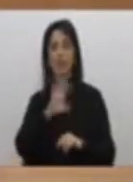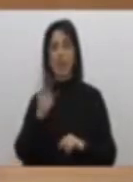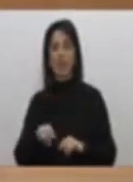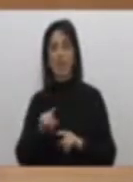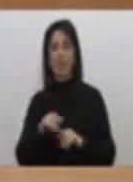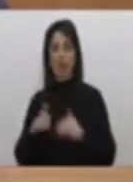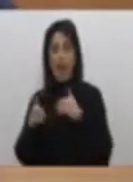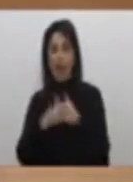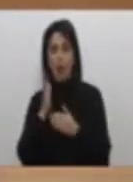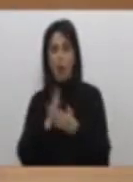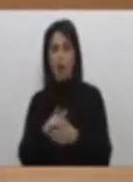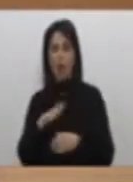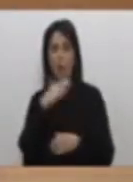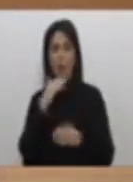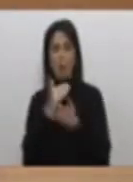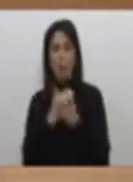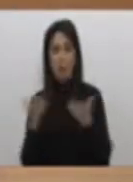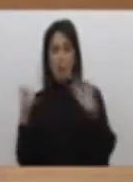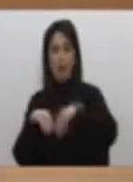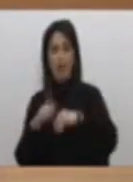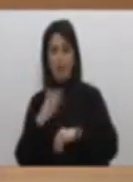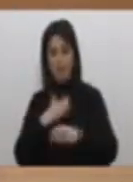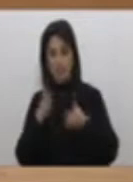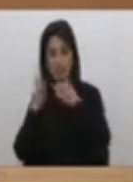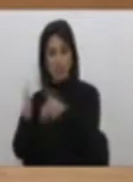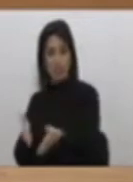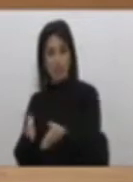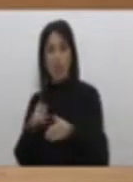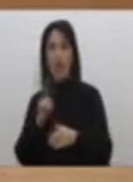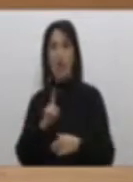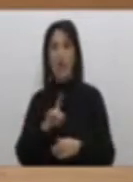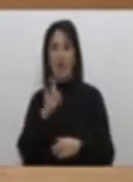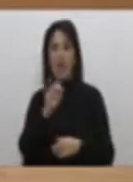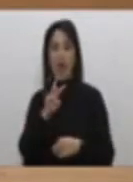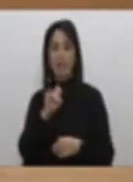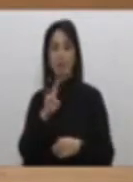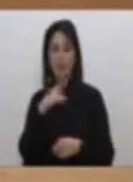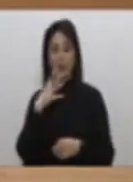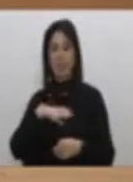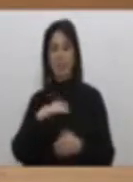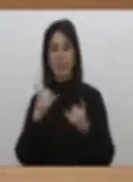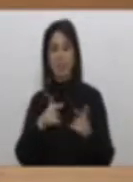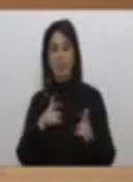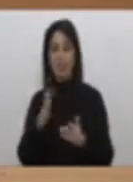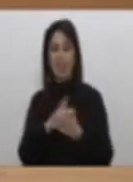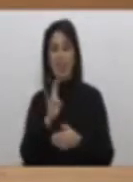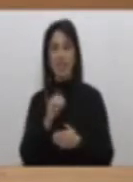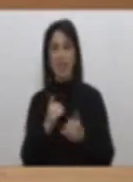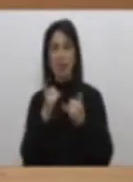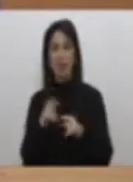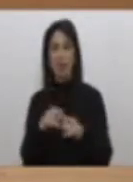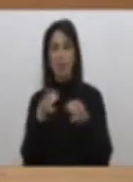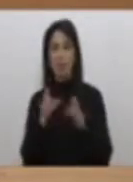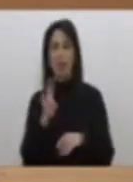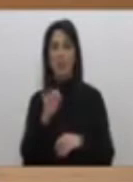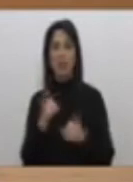არის ჩვენთან და უამრავი პროგრამა ერთობლივი. ჩვენ გავაკეთეთ იქამდე რომ რასულსენმა თქვა რომ დიახ საქართველოს დღეს მზად არის ნატოსთვის. ეს უბრალოდ ნატო არ